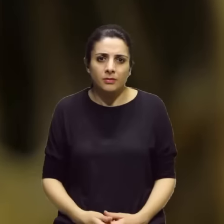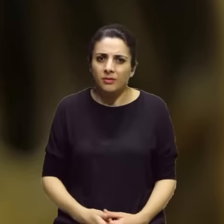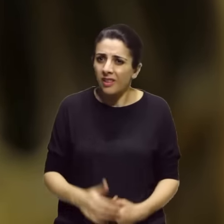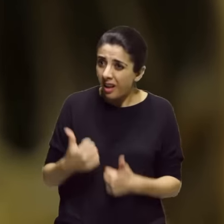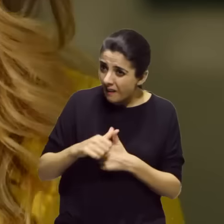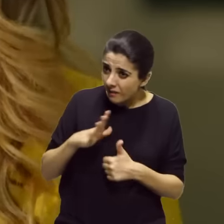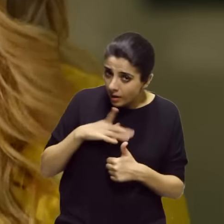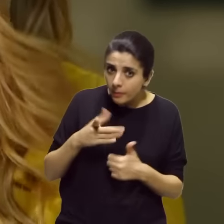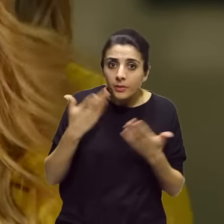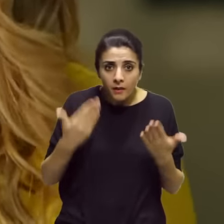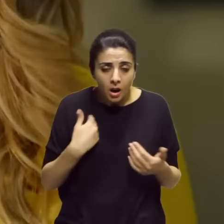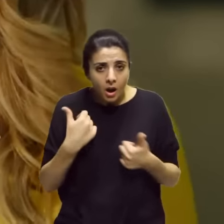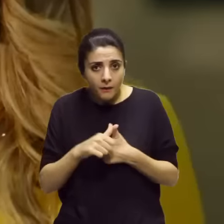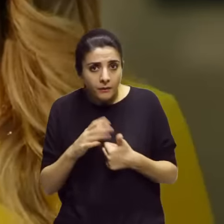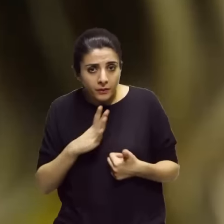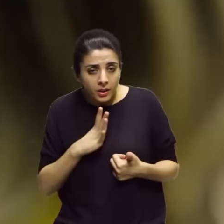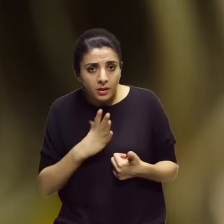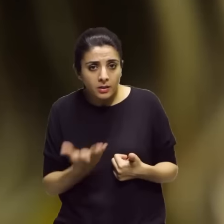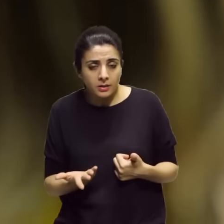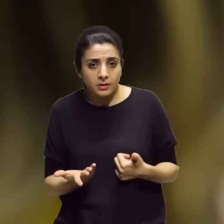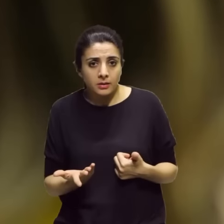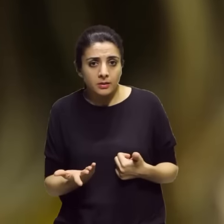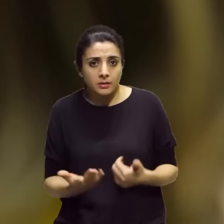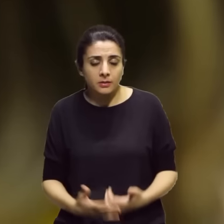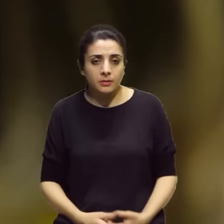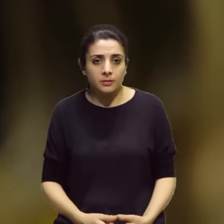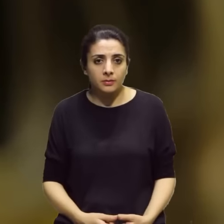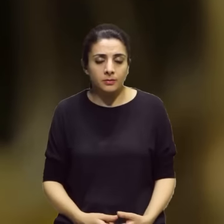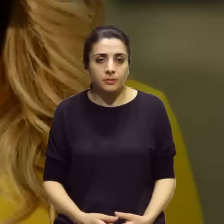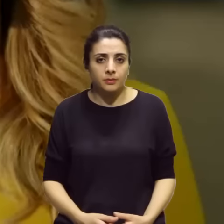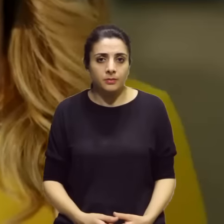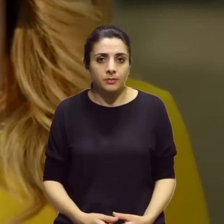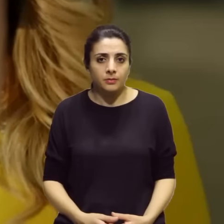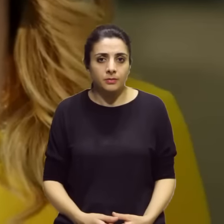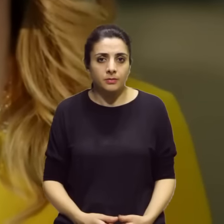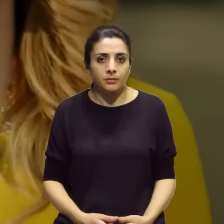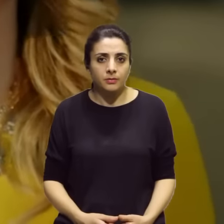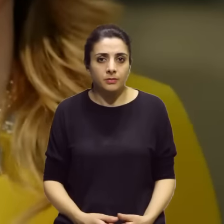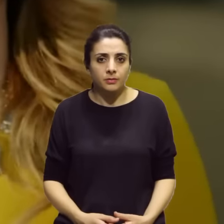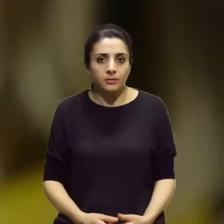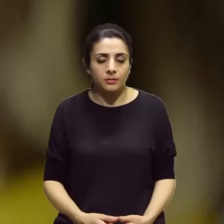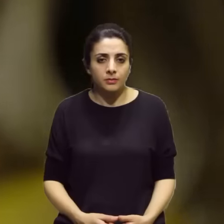Evli misin? Evet, evliyim ben. Niye uğradığının şaşkınlığında.